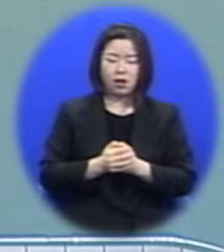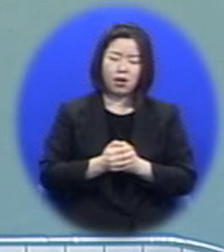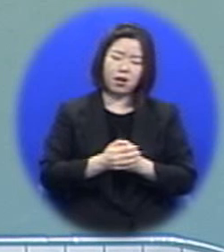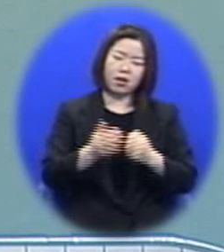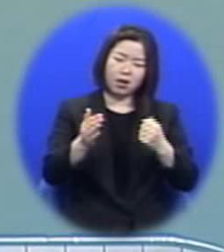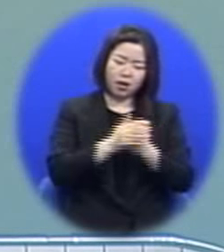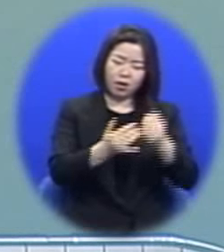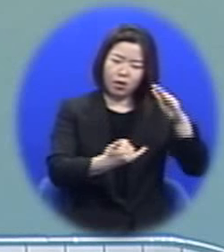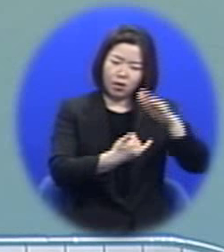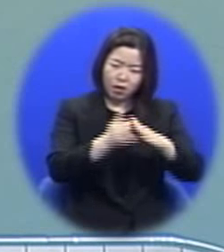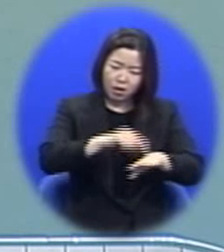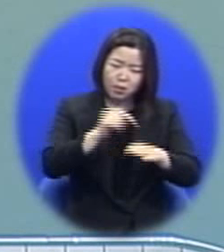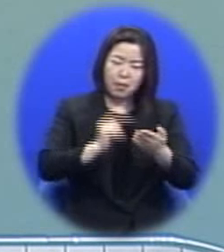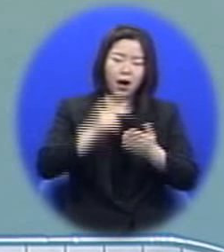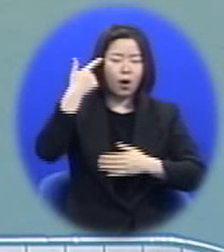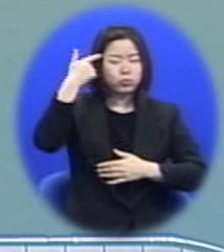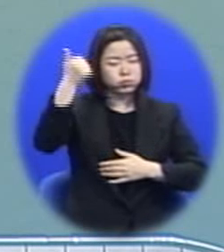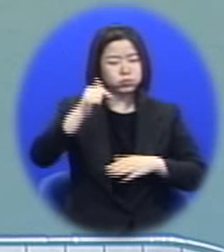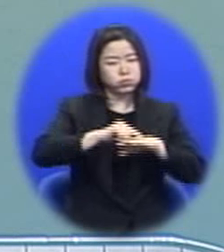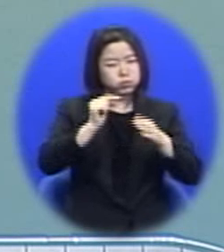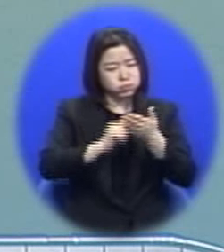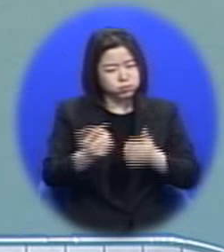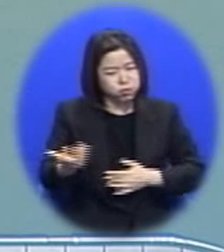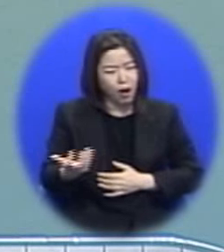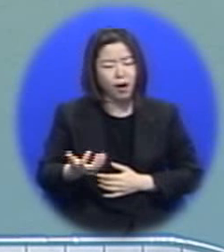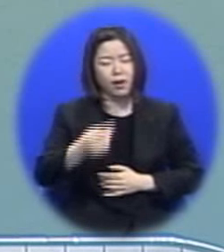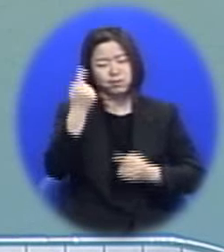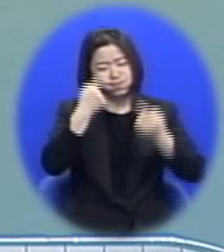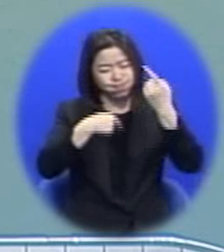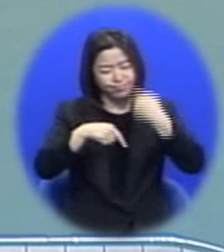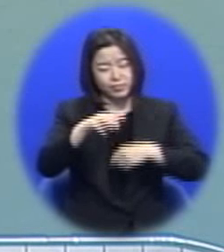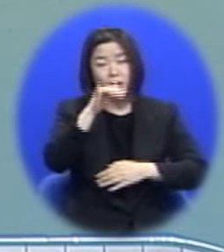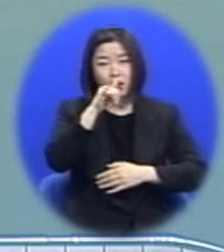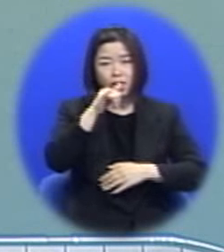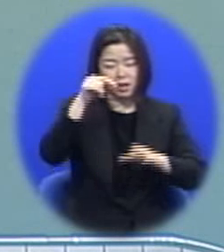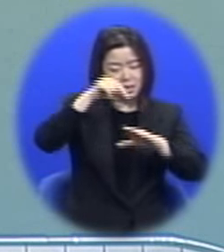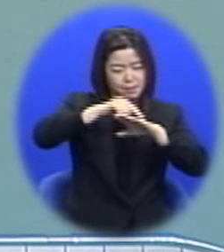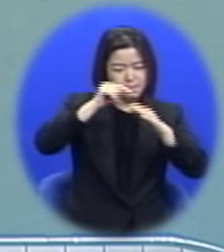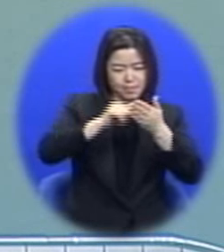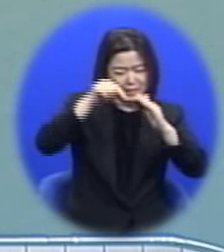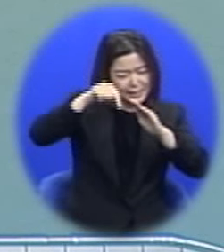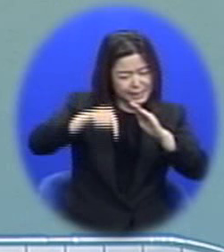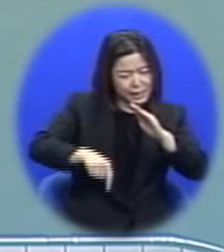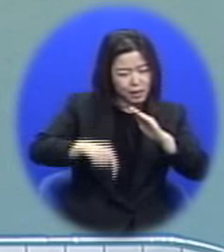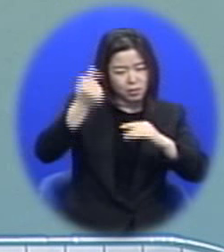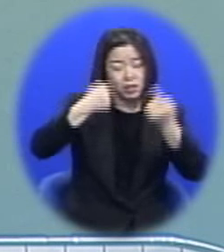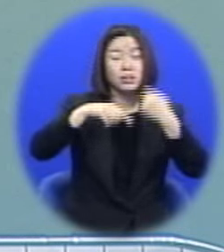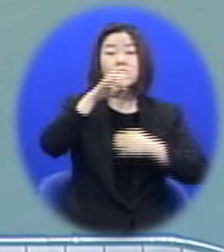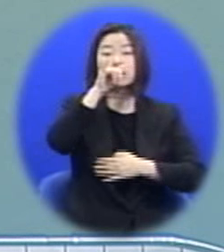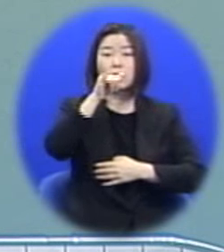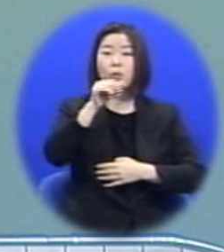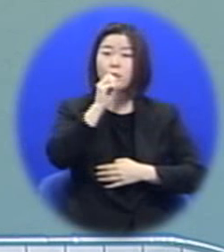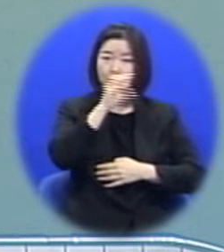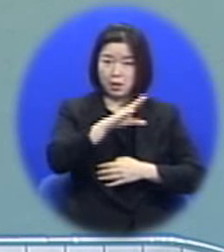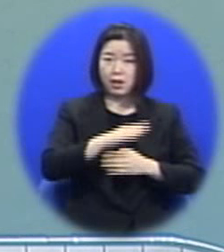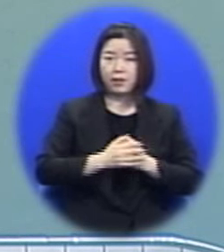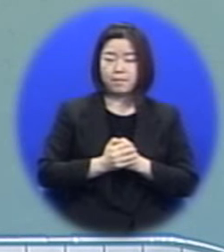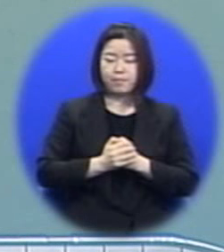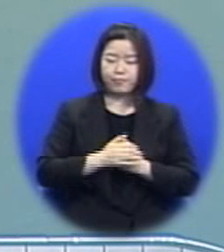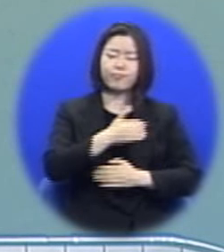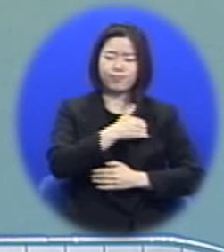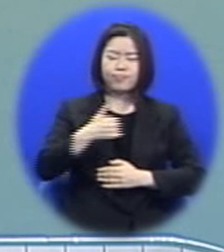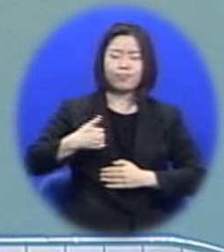상한지, 얼마나 속상한지, 그것 때문에 깊은 마음에 상처가 있으셨다고 하셨어요. 충분히 그럴